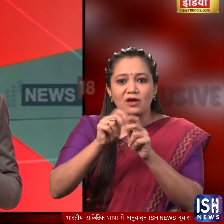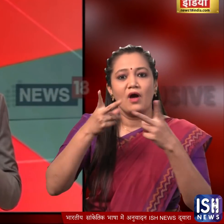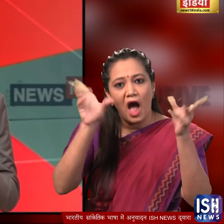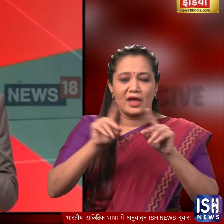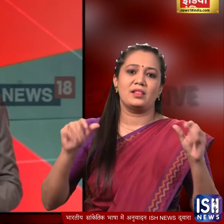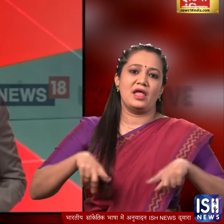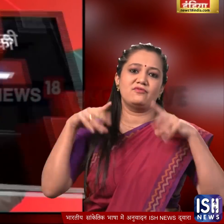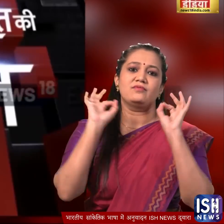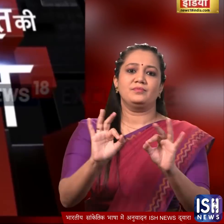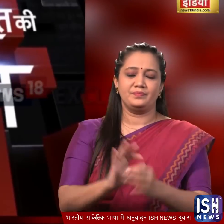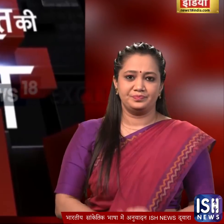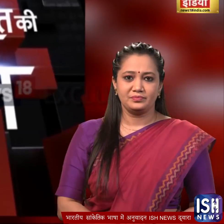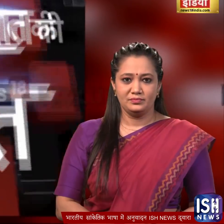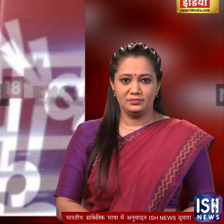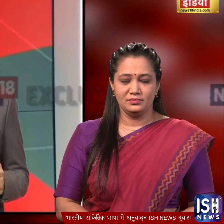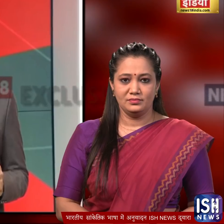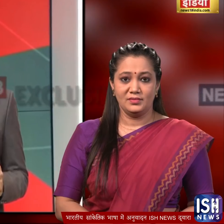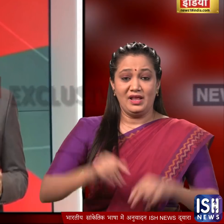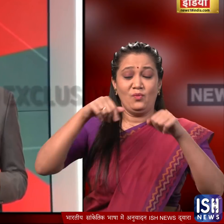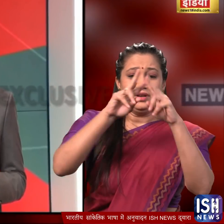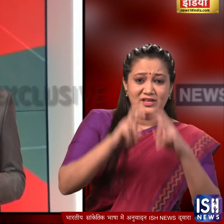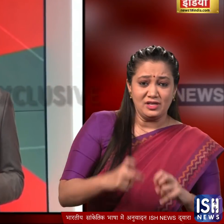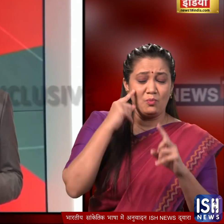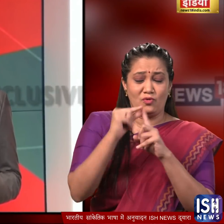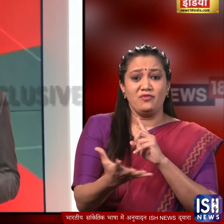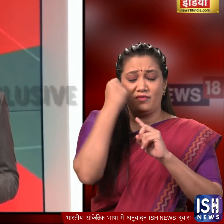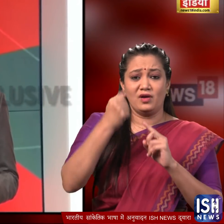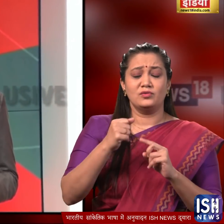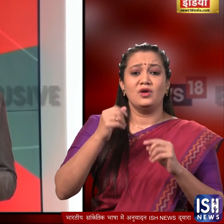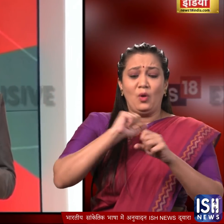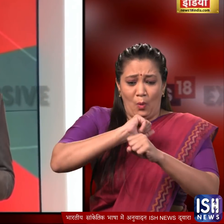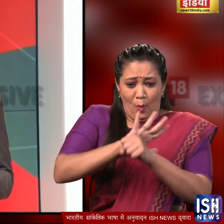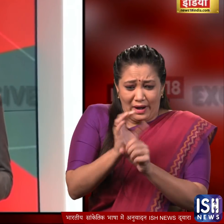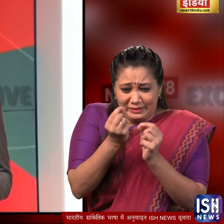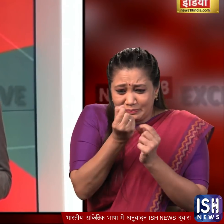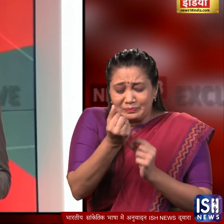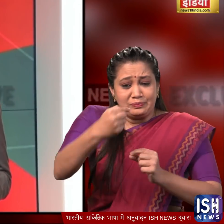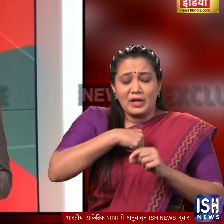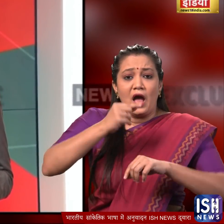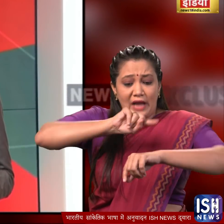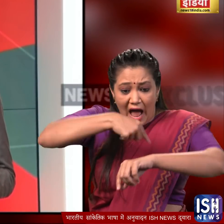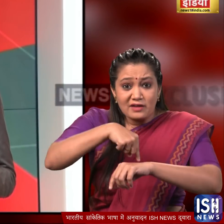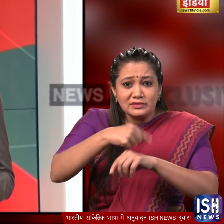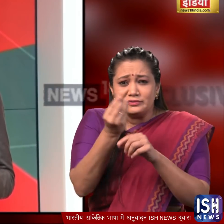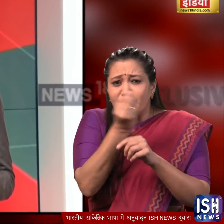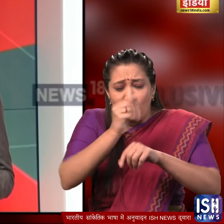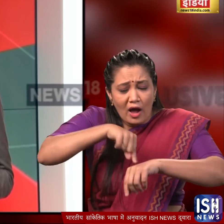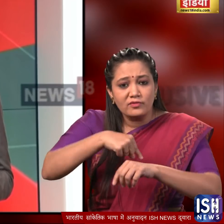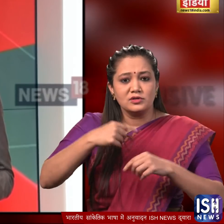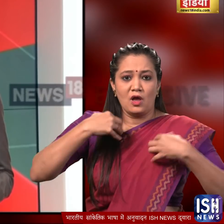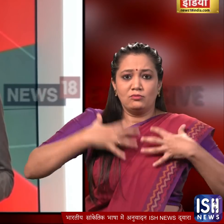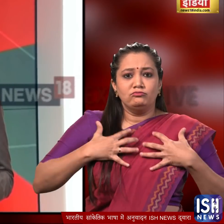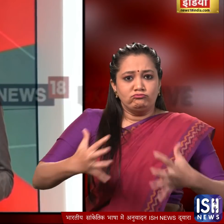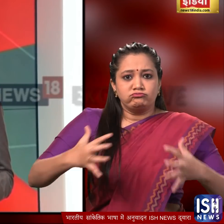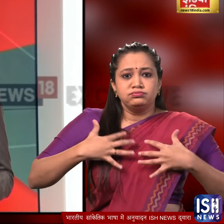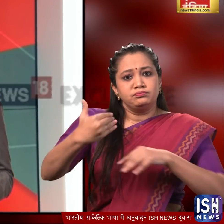की जिंदगी पटरी पर आएगी। एक रिसर्च में पाया गया कि कोरोना वायरस इन्फेक्शन होने के महज कुछ घंटों में ही फेफड़ों को खोखला करना शुरू